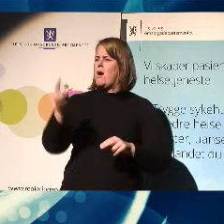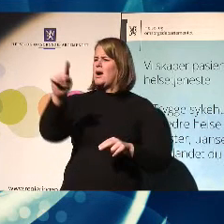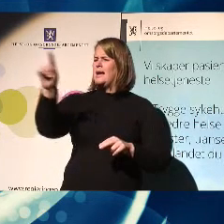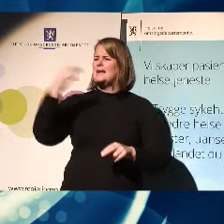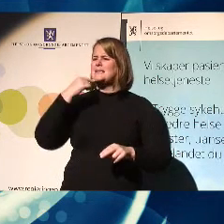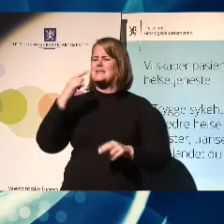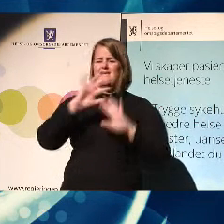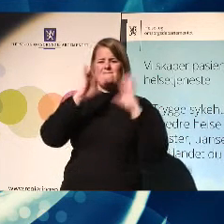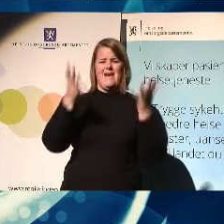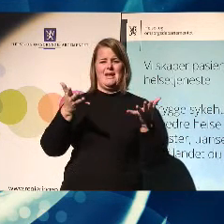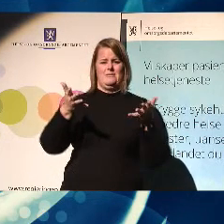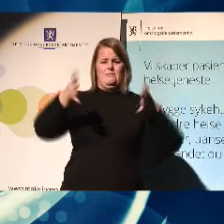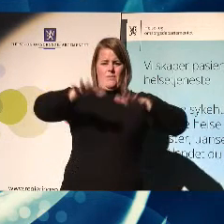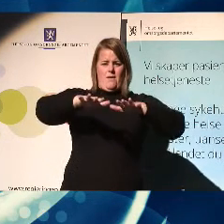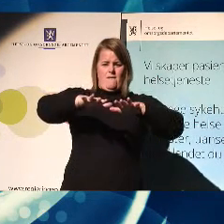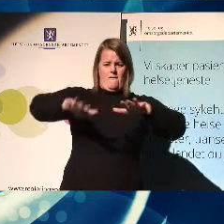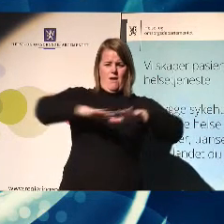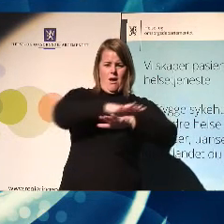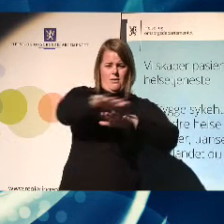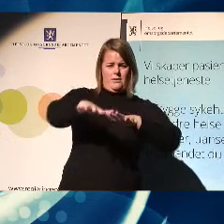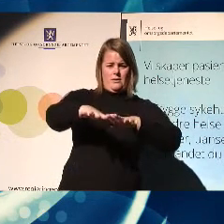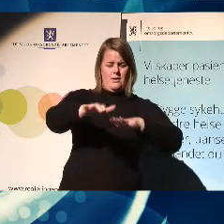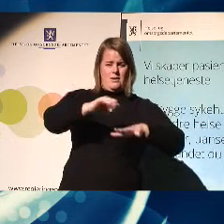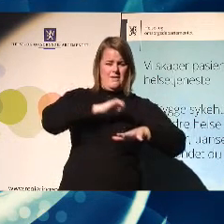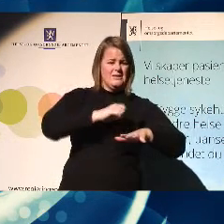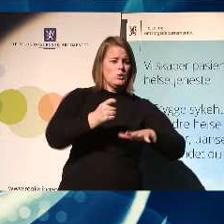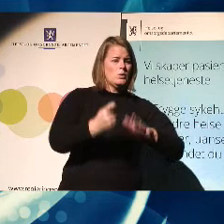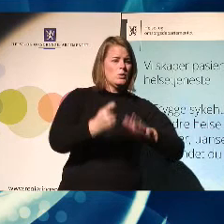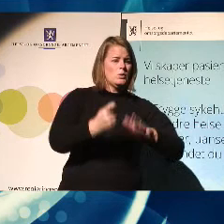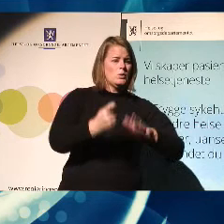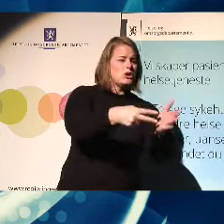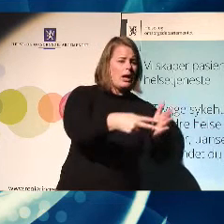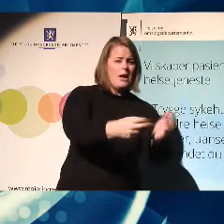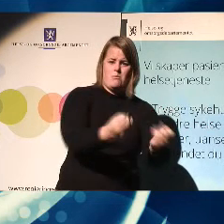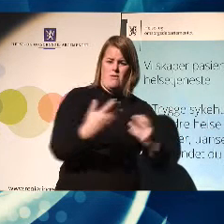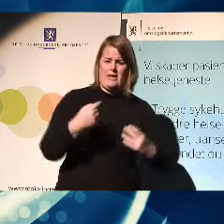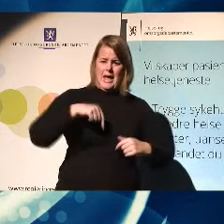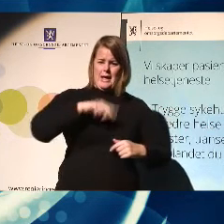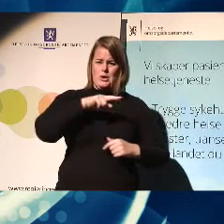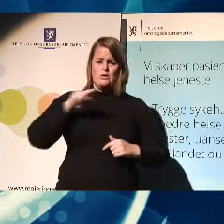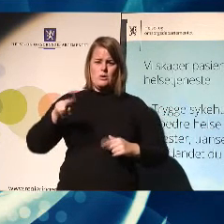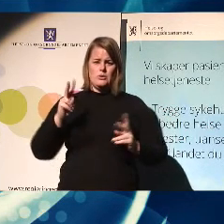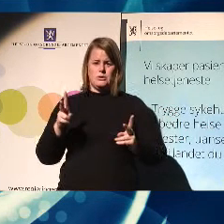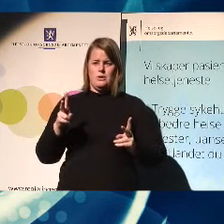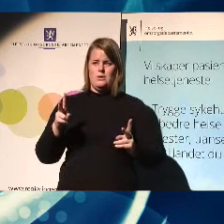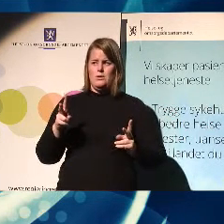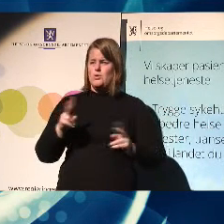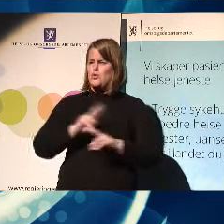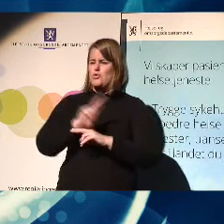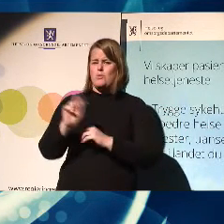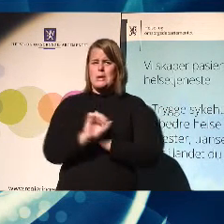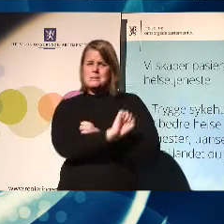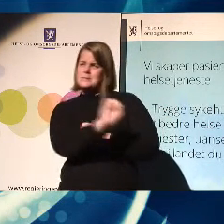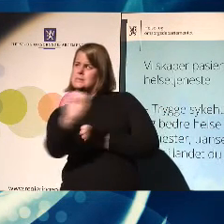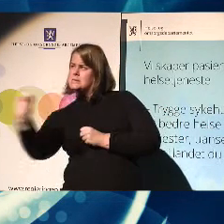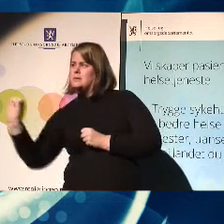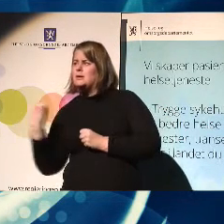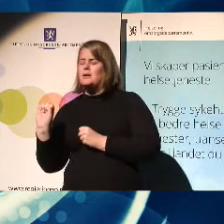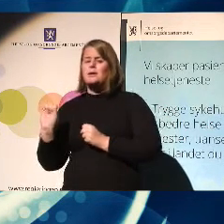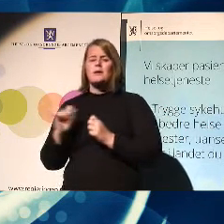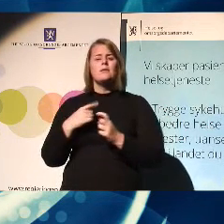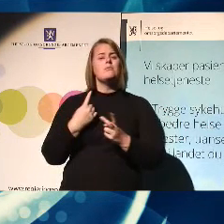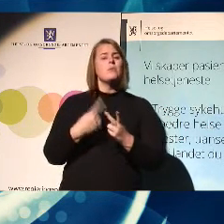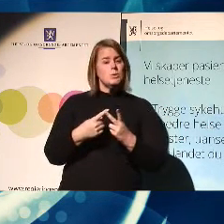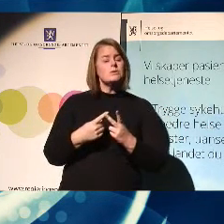som skjer i Syria, det rammer opp i nord. Vi kan ikke tenke at vi liksom forskånet her oppe for oss selv. Det andre at de